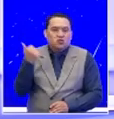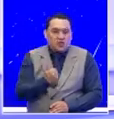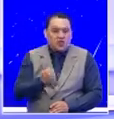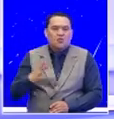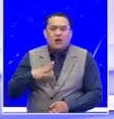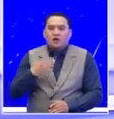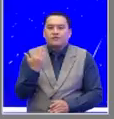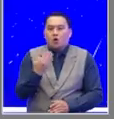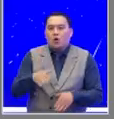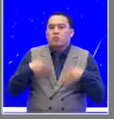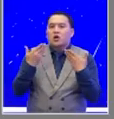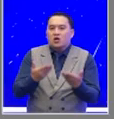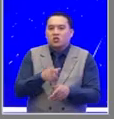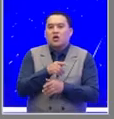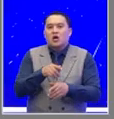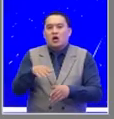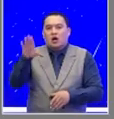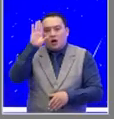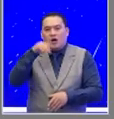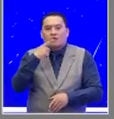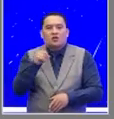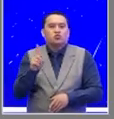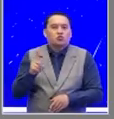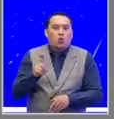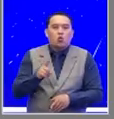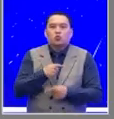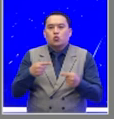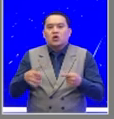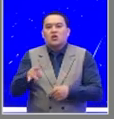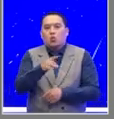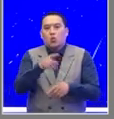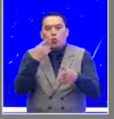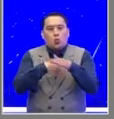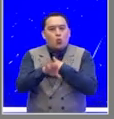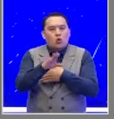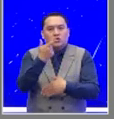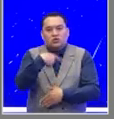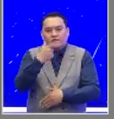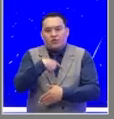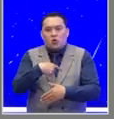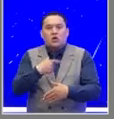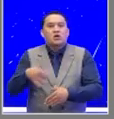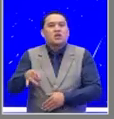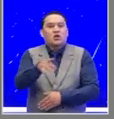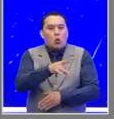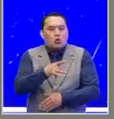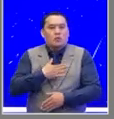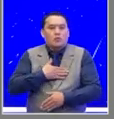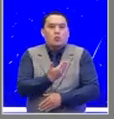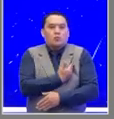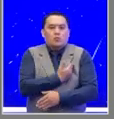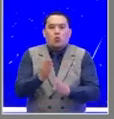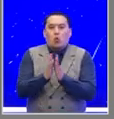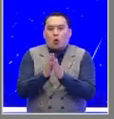Турции. В своем обращении ребята утверждают, что граждане с других регионов уехали в свои края и просят оказать